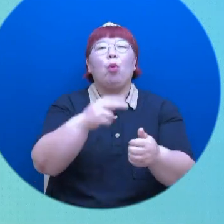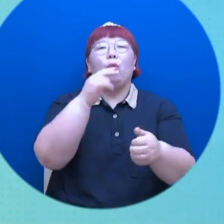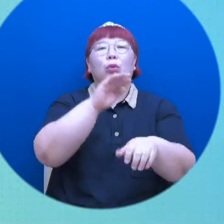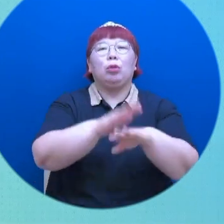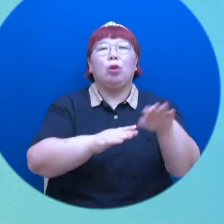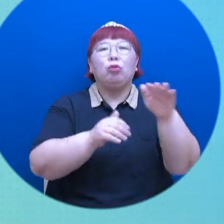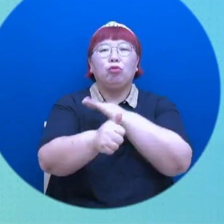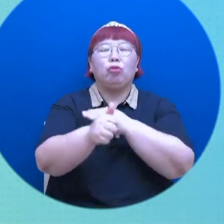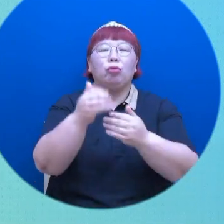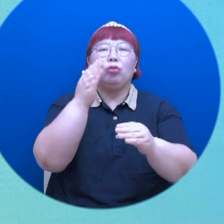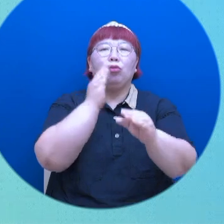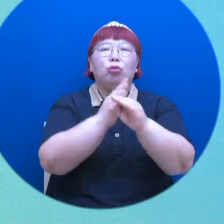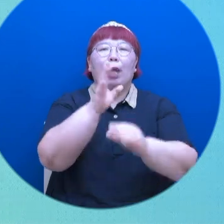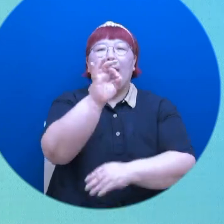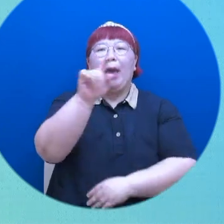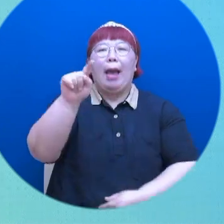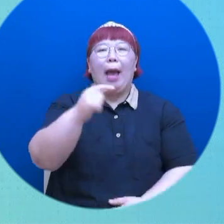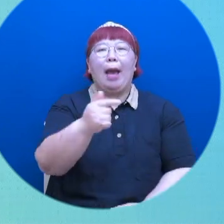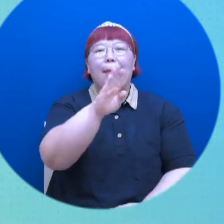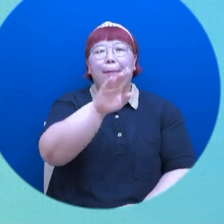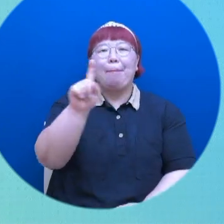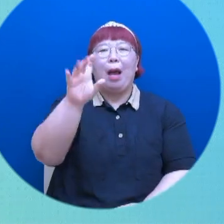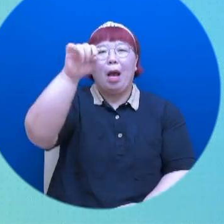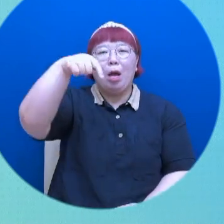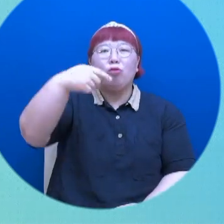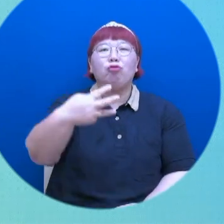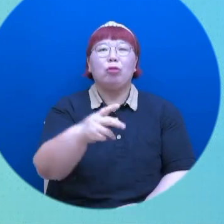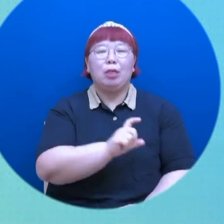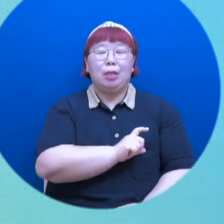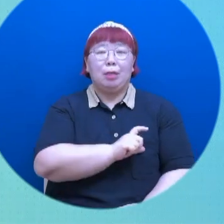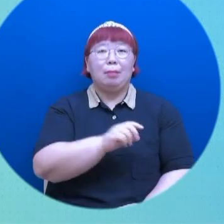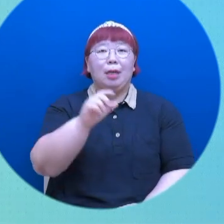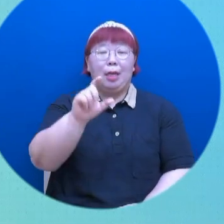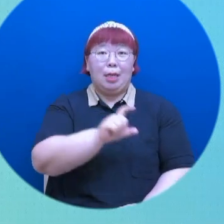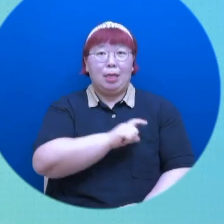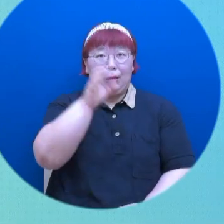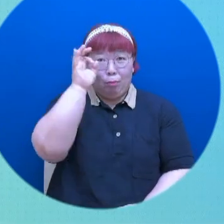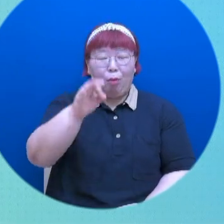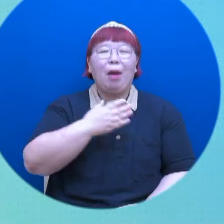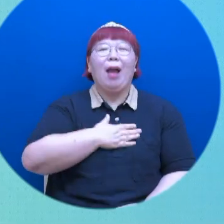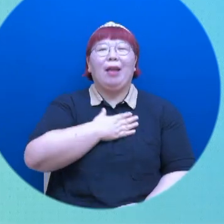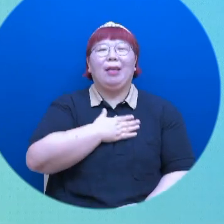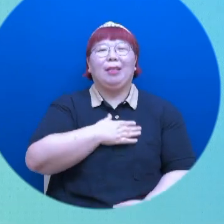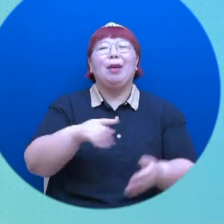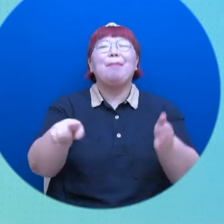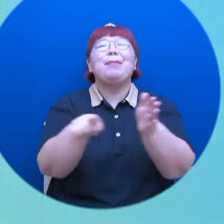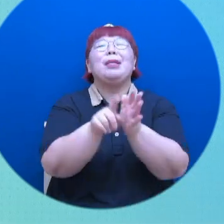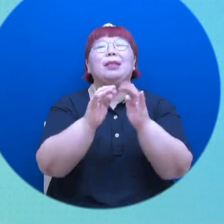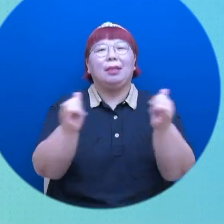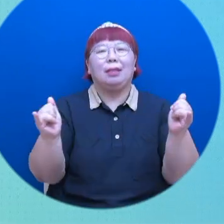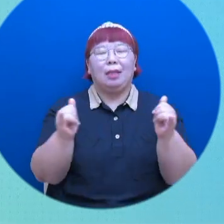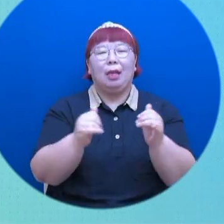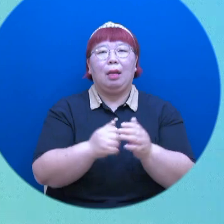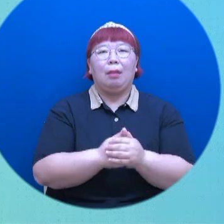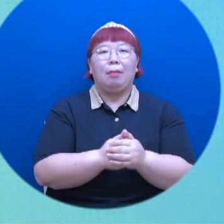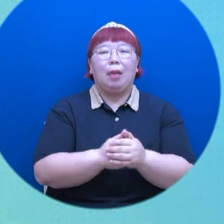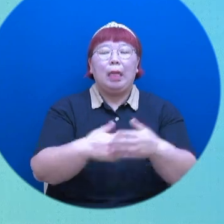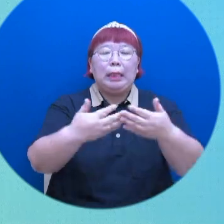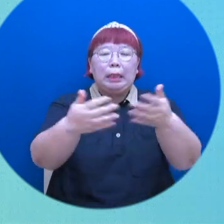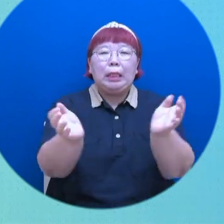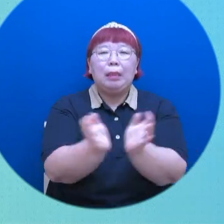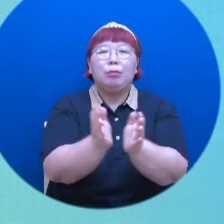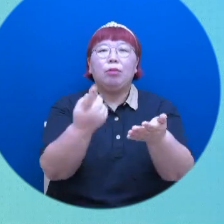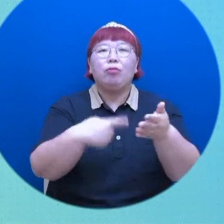안바울이라는 선수가 있어요. 이름을 딱 보면 아시겠죠? 믿는 분이십니다. 이분이 팀을